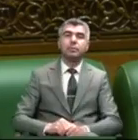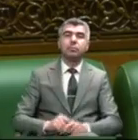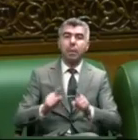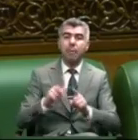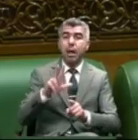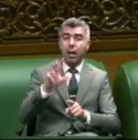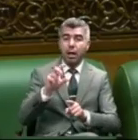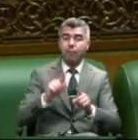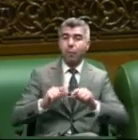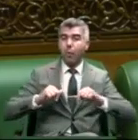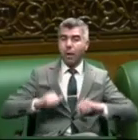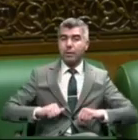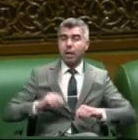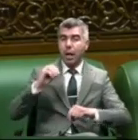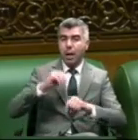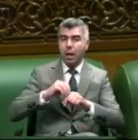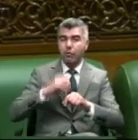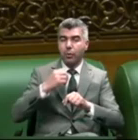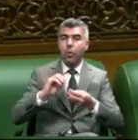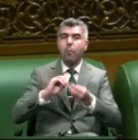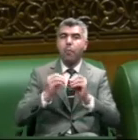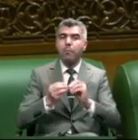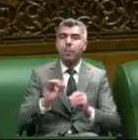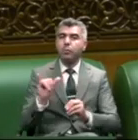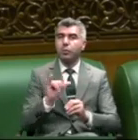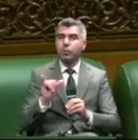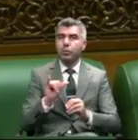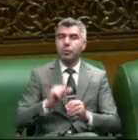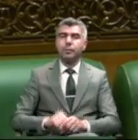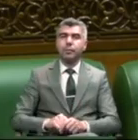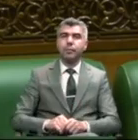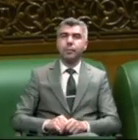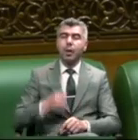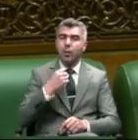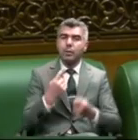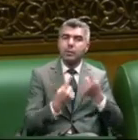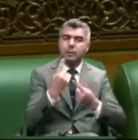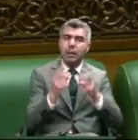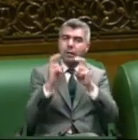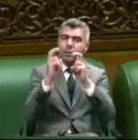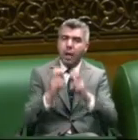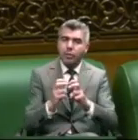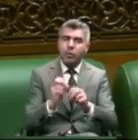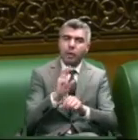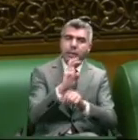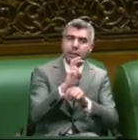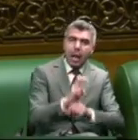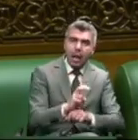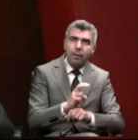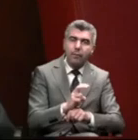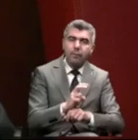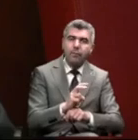نعرفو السيد السيد الوزي كذلك الاشكاليات اللي هضرتو على انه كاين تراجع في الدين حنا عندنا كاين